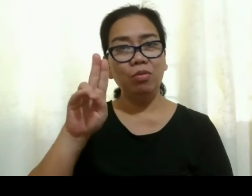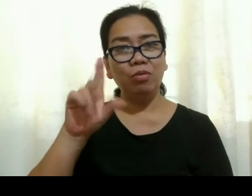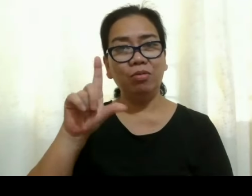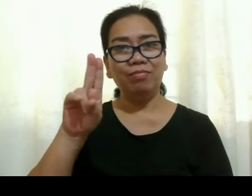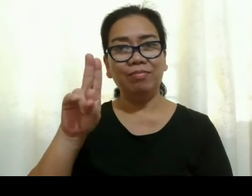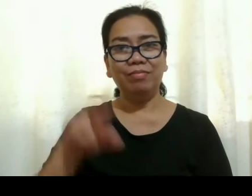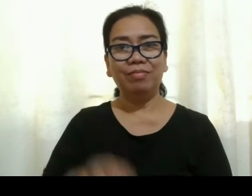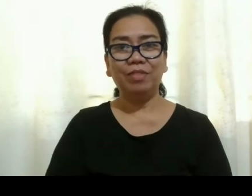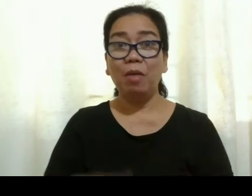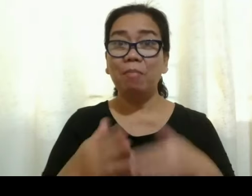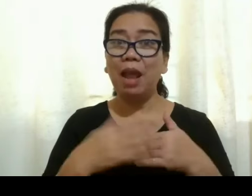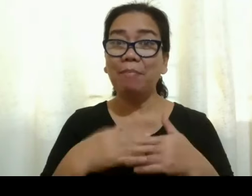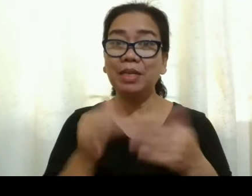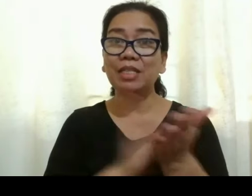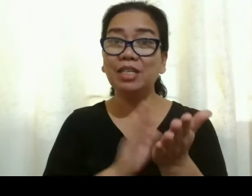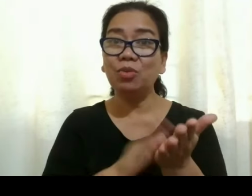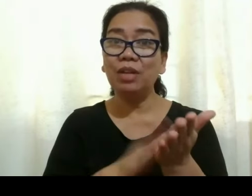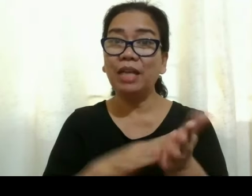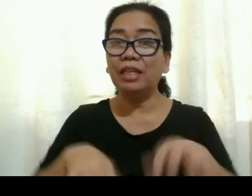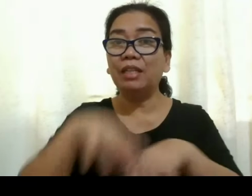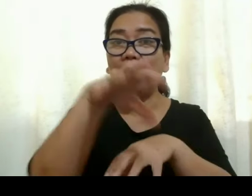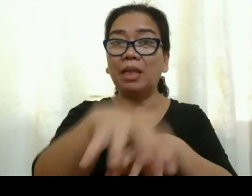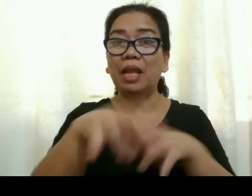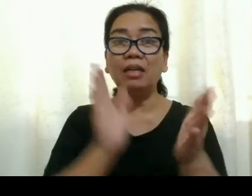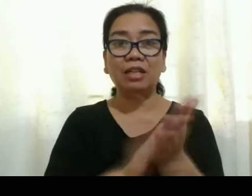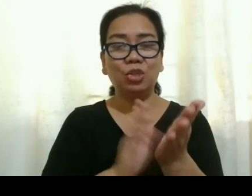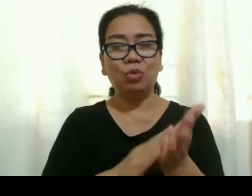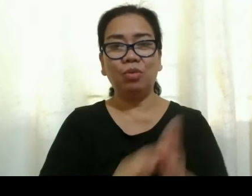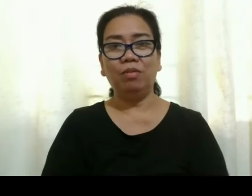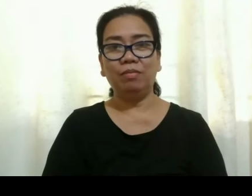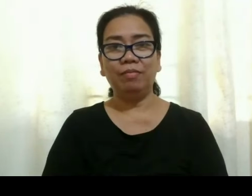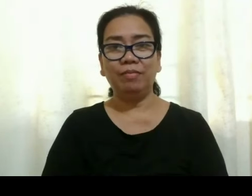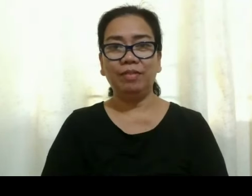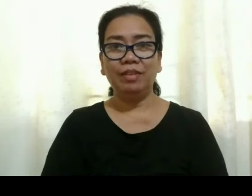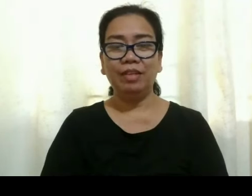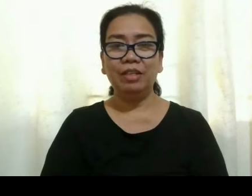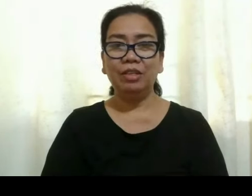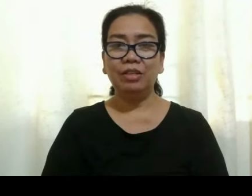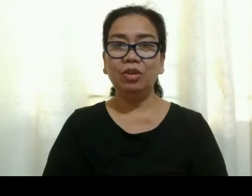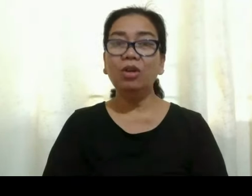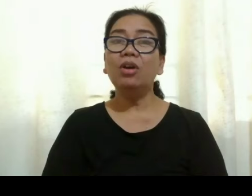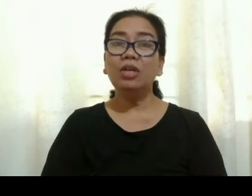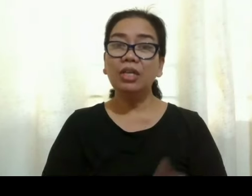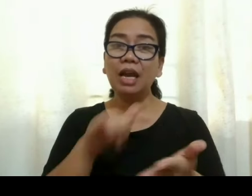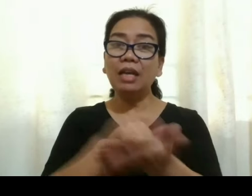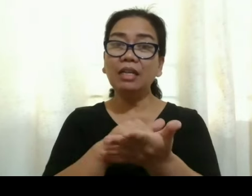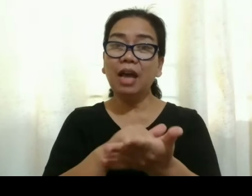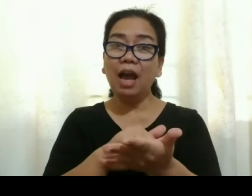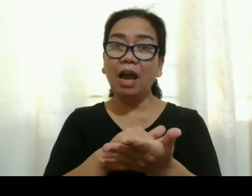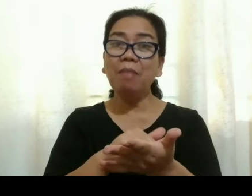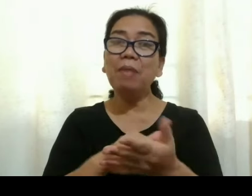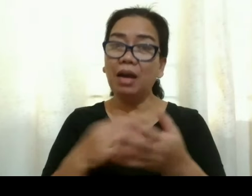Punong Bulu. Malapit yan sa school natin. Tapat lang ng school. So,